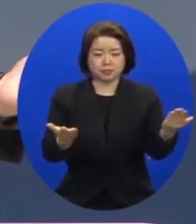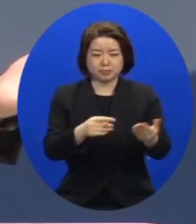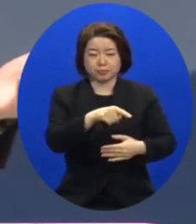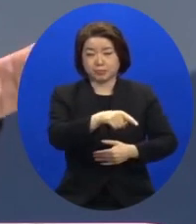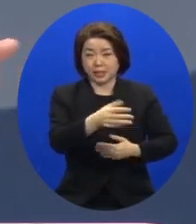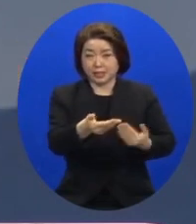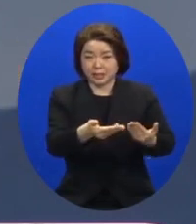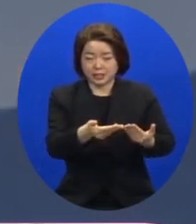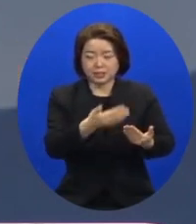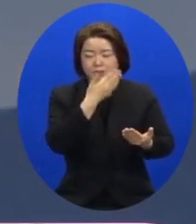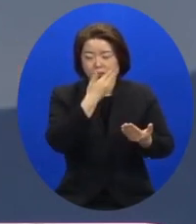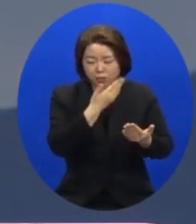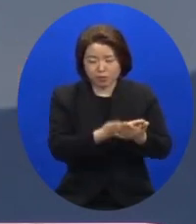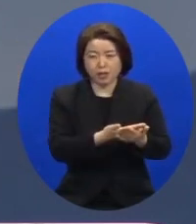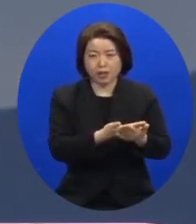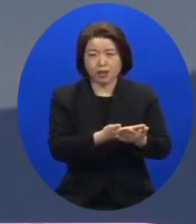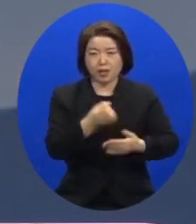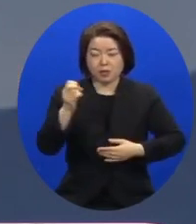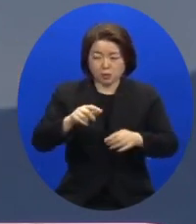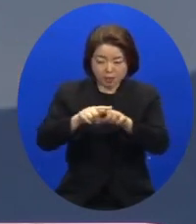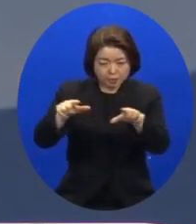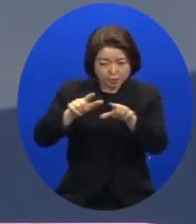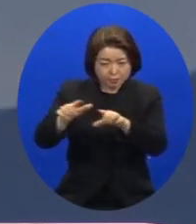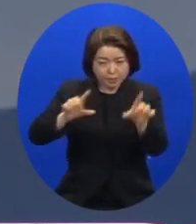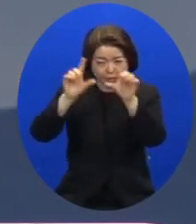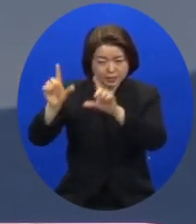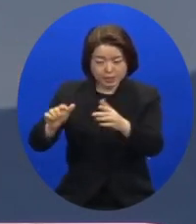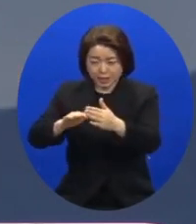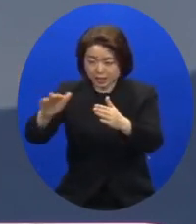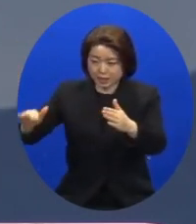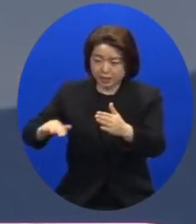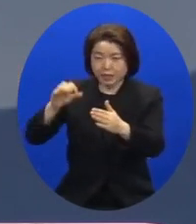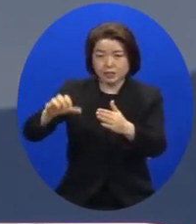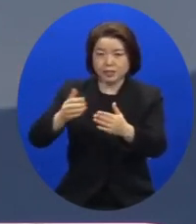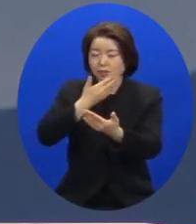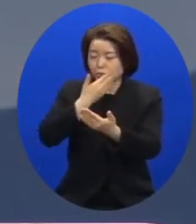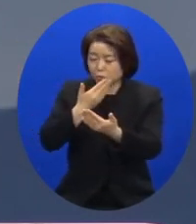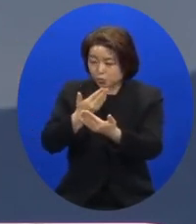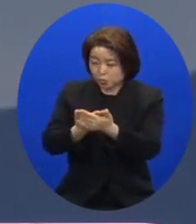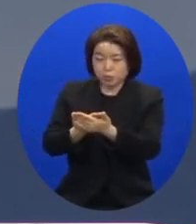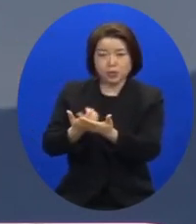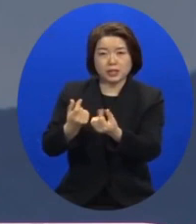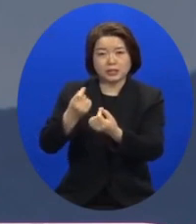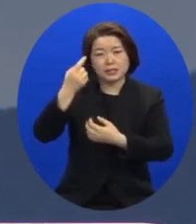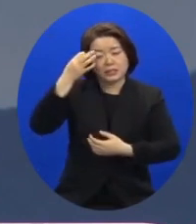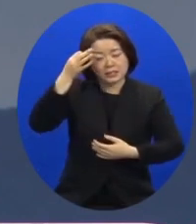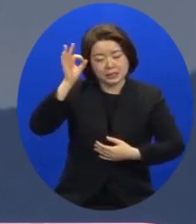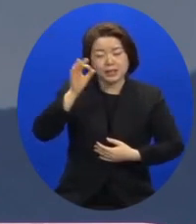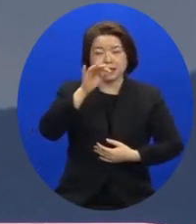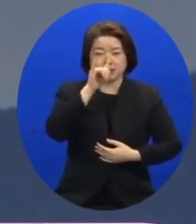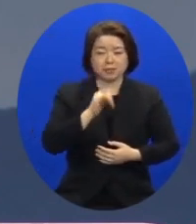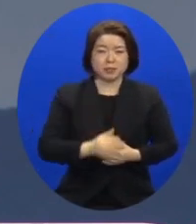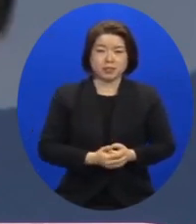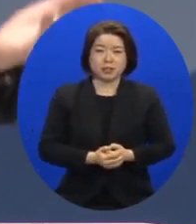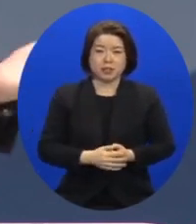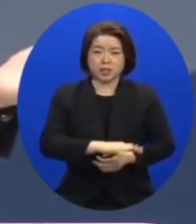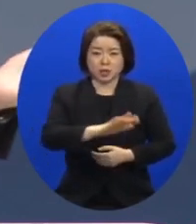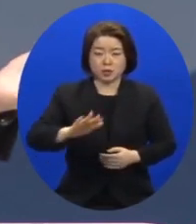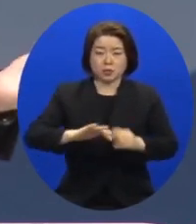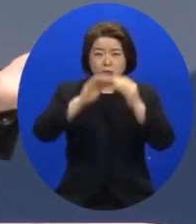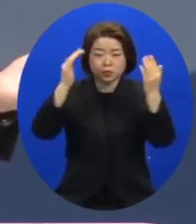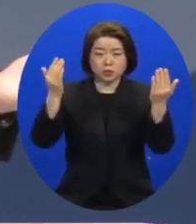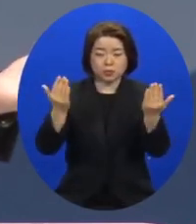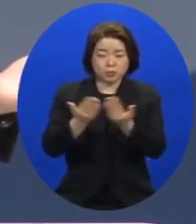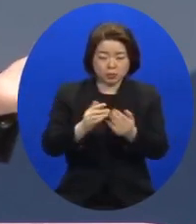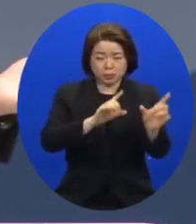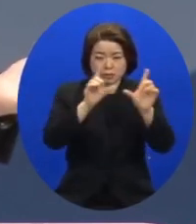g 그렇게 일상 생활 하는 가정 일이 얼마나 소중한지를 깨닫게 되는 우리 삶 전체가 언제